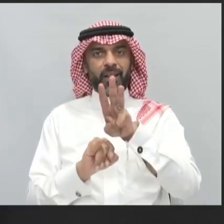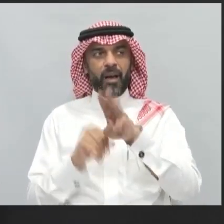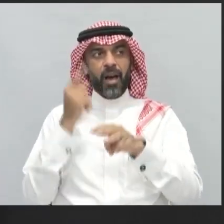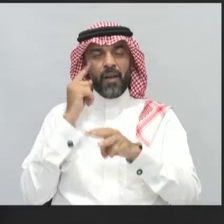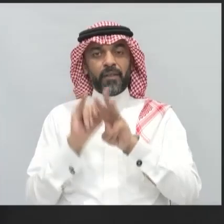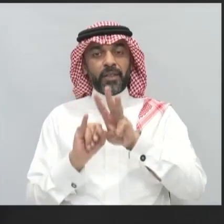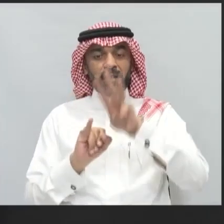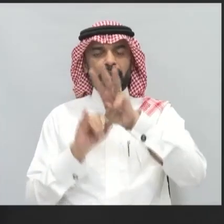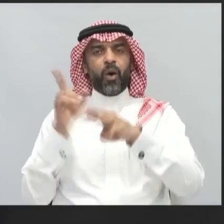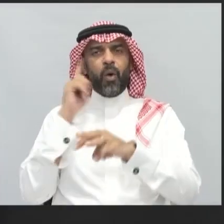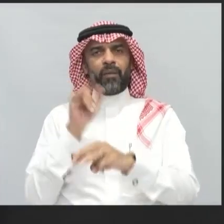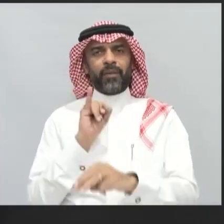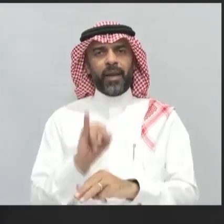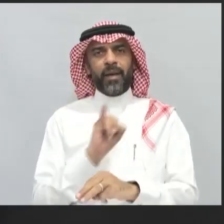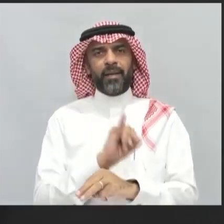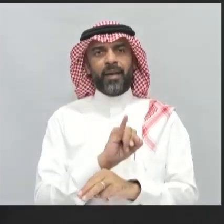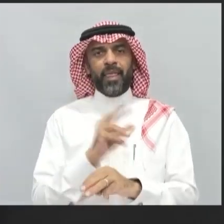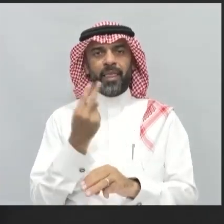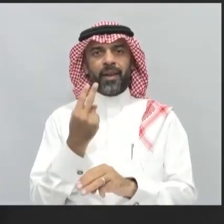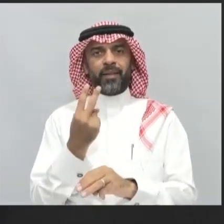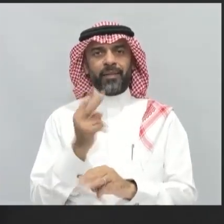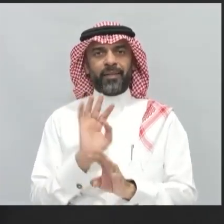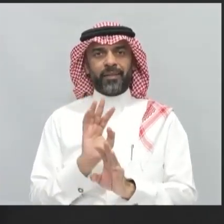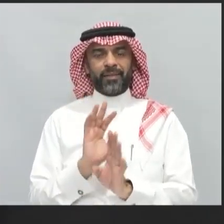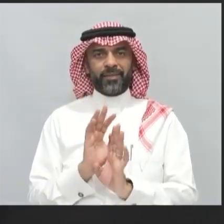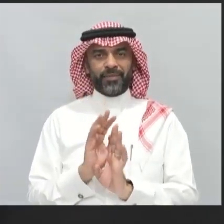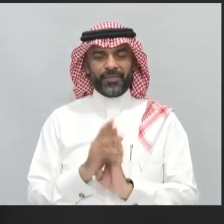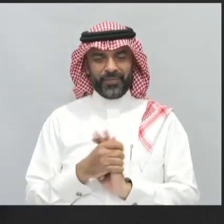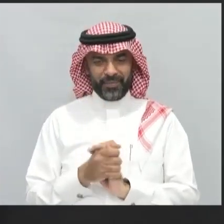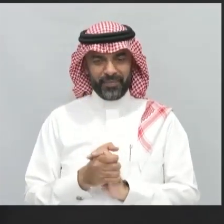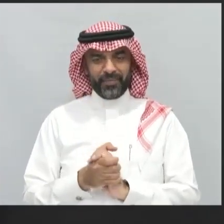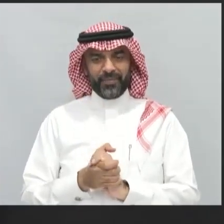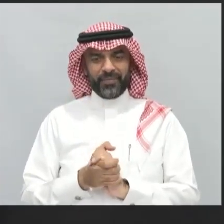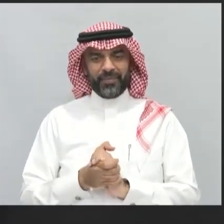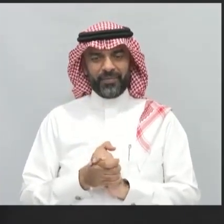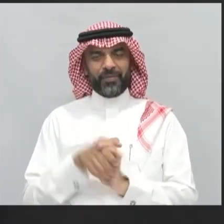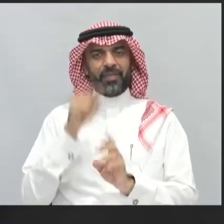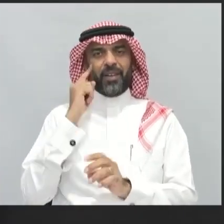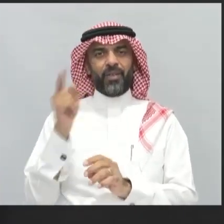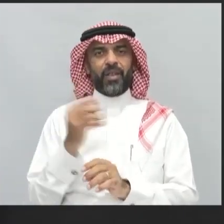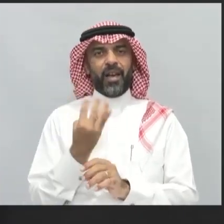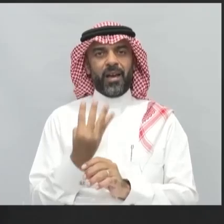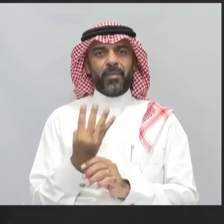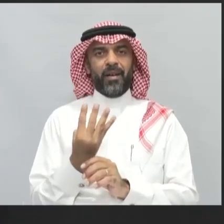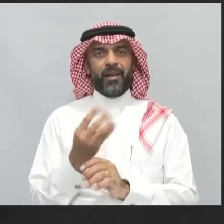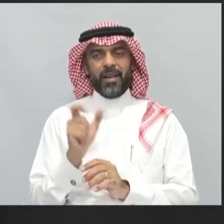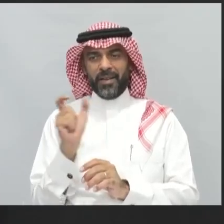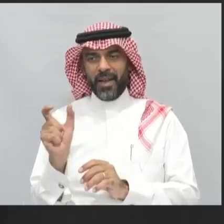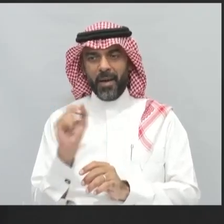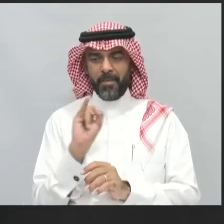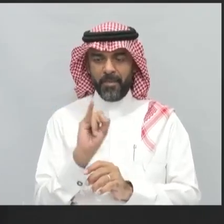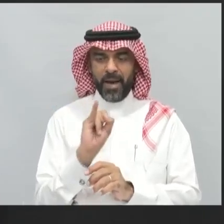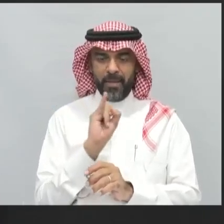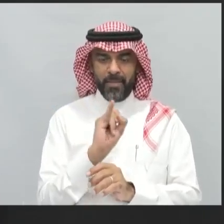مرتين ميم ساكنه وميم متحركه اتت مشدده بهذا الشكل فنقول لما تكون من اربعه احرف